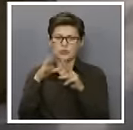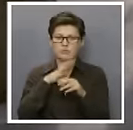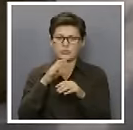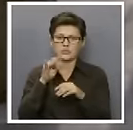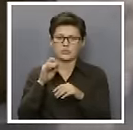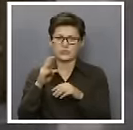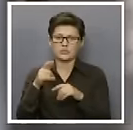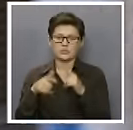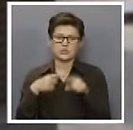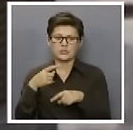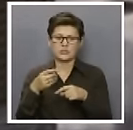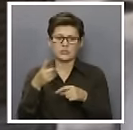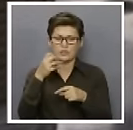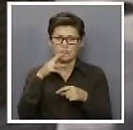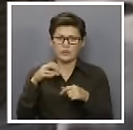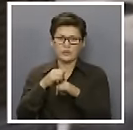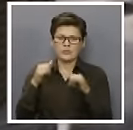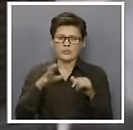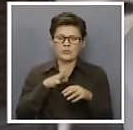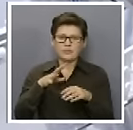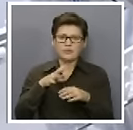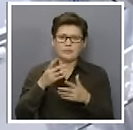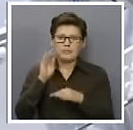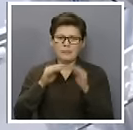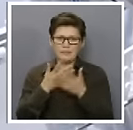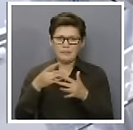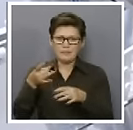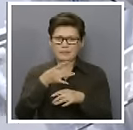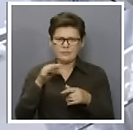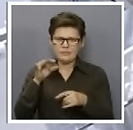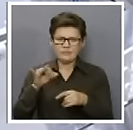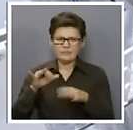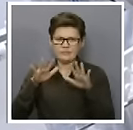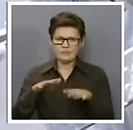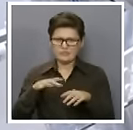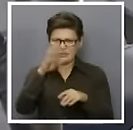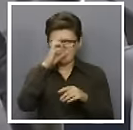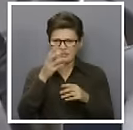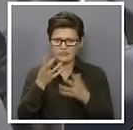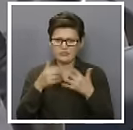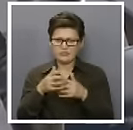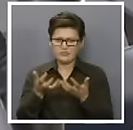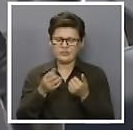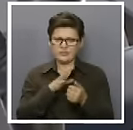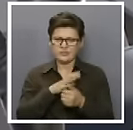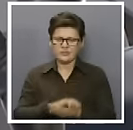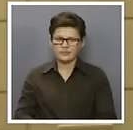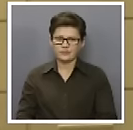лизинг арқылы, ал құны 100 миллион теңгеден асатын бұйымдарды республикалық және жергілікті бюджет есебінен алынады.